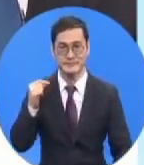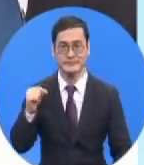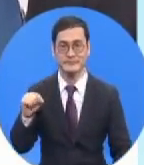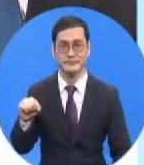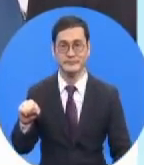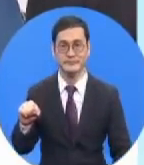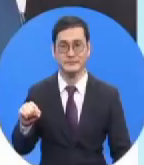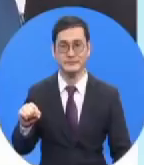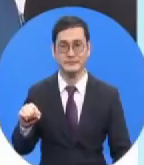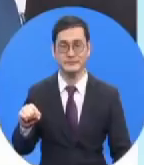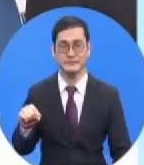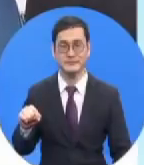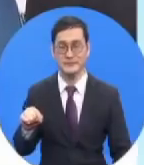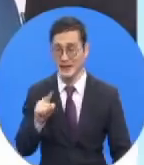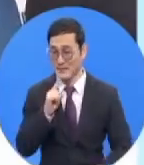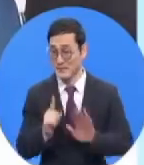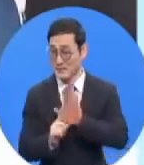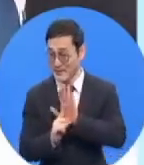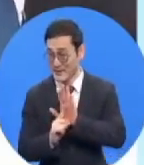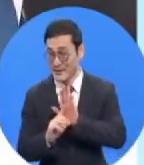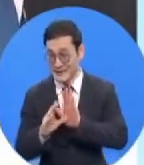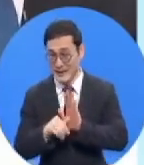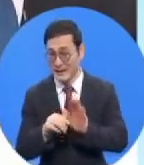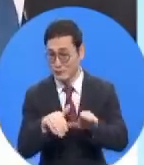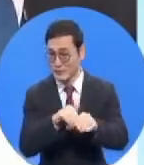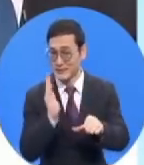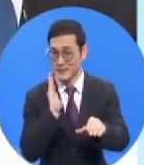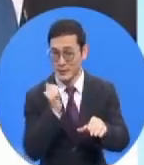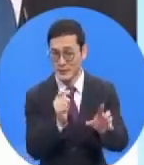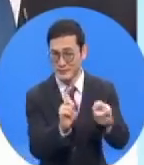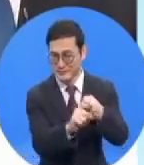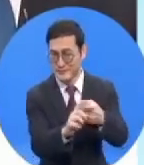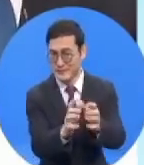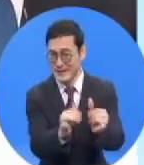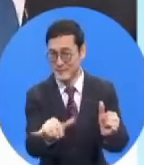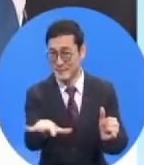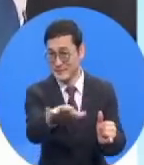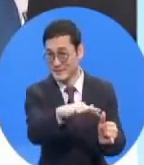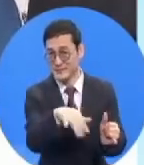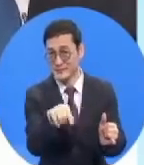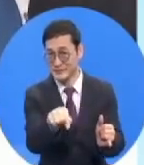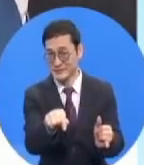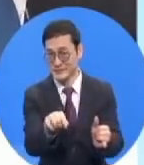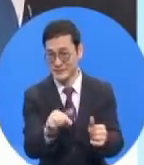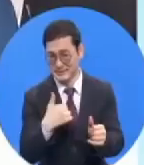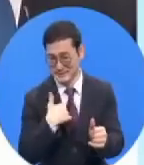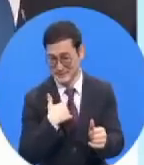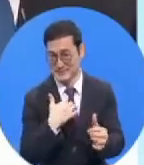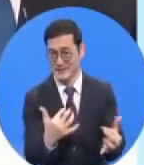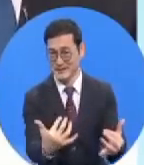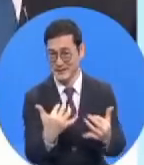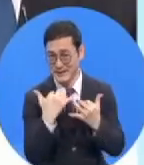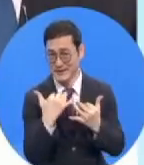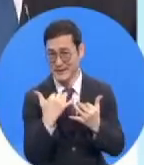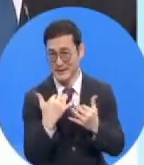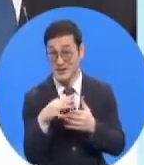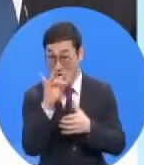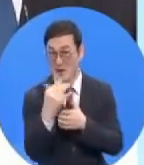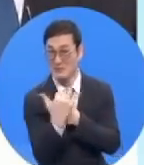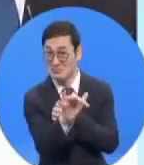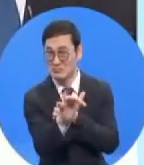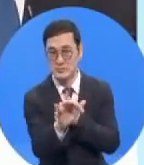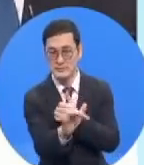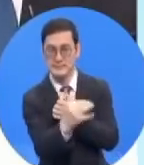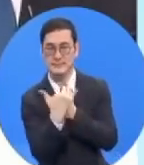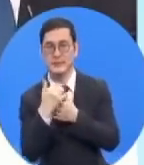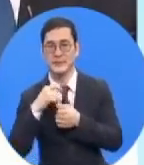친문 진영의 지지도 일정 부분 끌어올 수 있는 그렇죠. 그런 부가 효과는 분명히 있는 거죠. 특히 네. 호남 지역 같은 경우에 이낙연 대표가 지금 호남